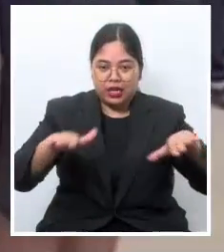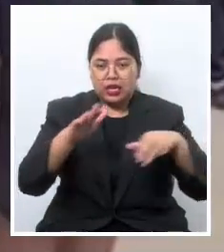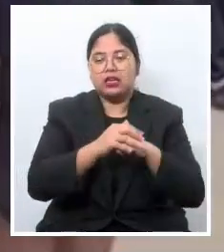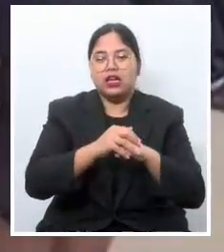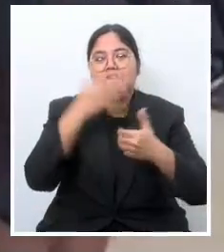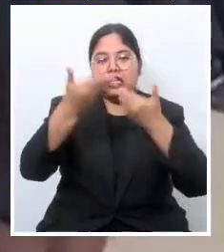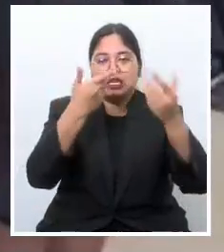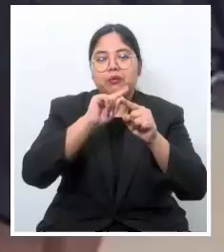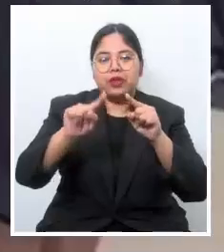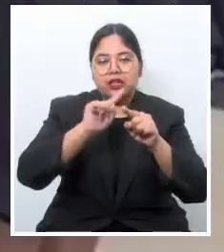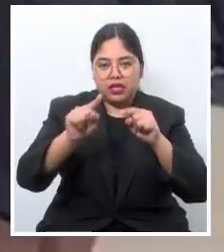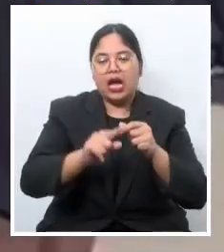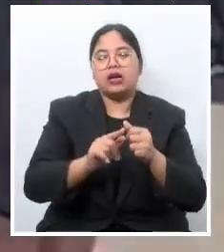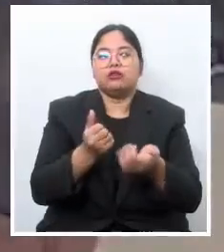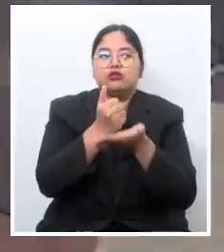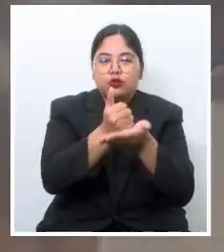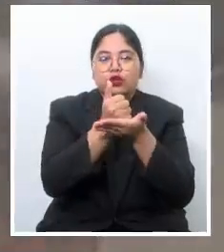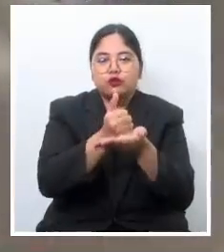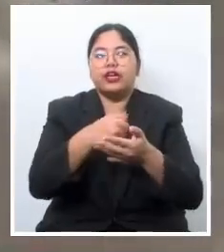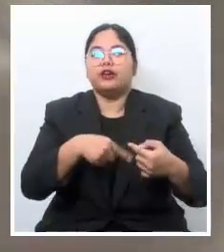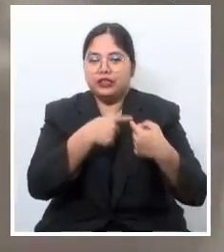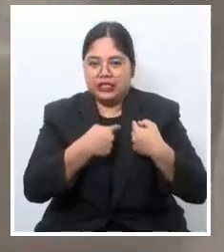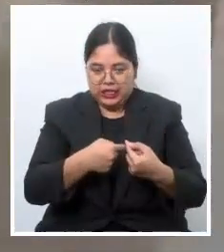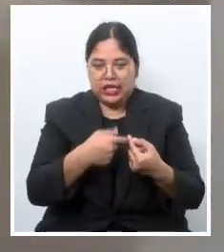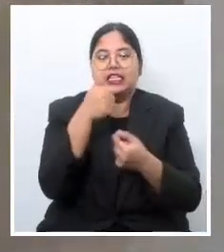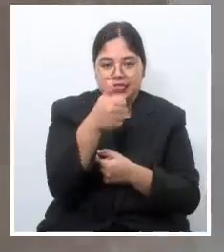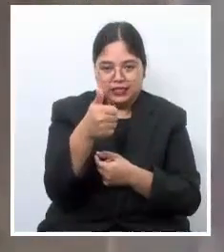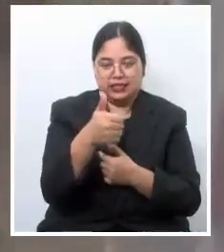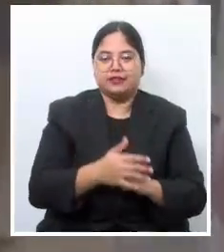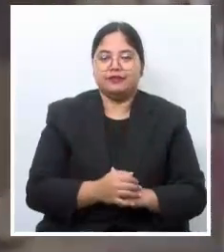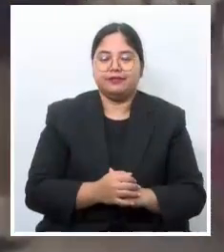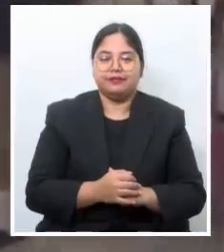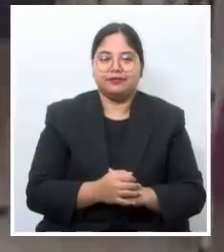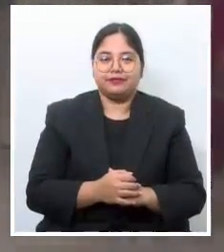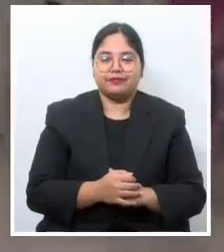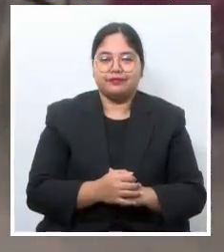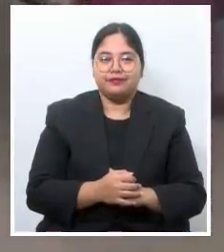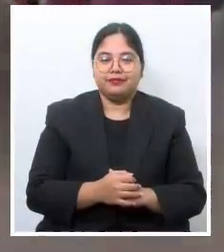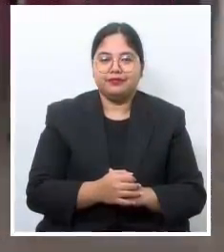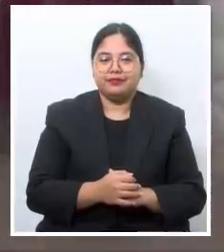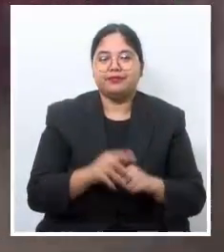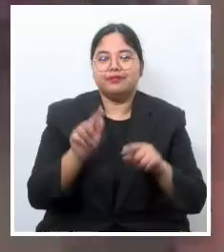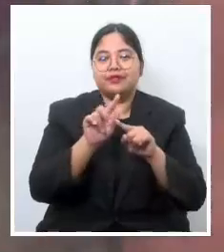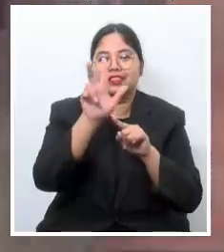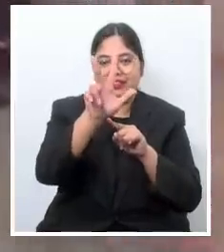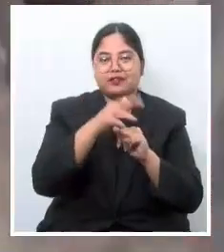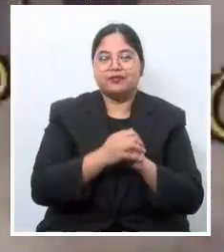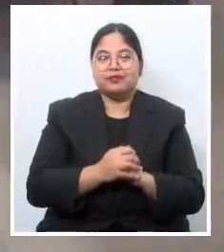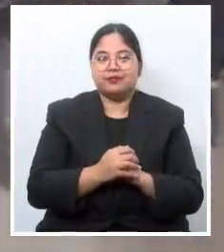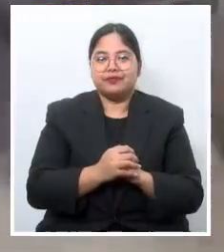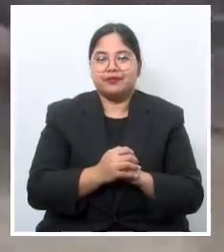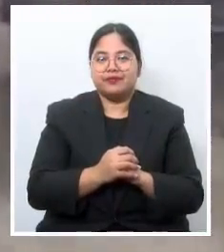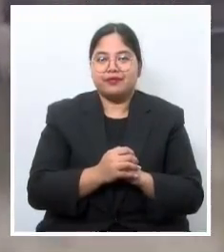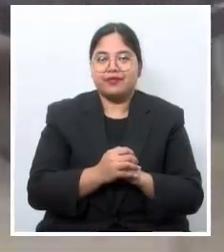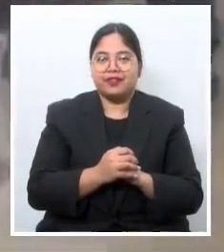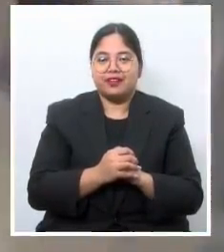สละบนพื้นฐานความถูกต้องอย่างแท้จริงด้านที่ 3 Public